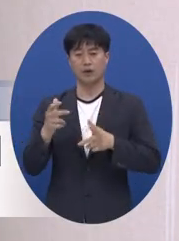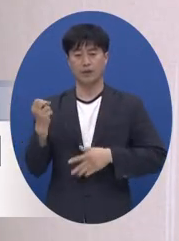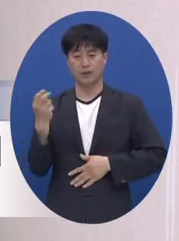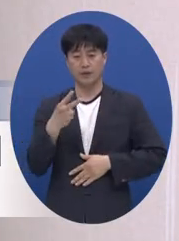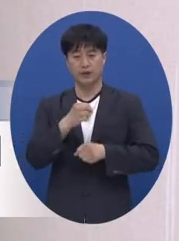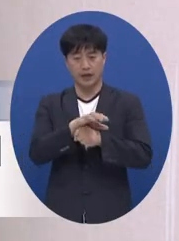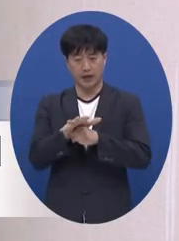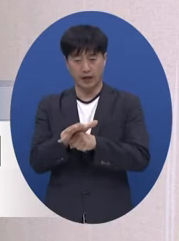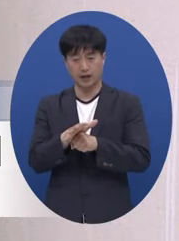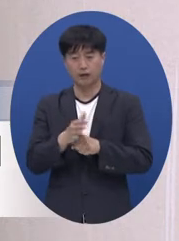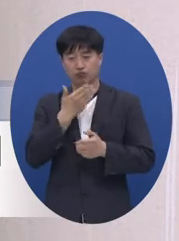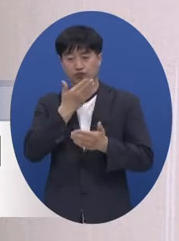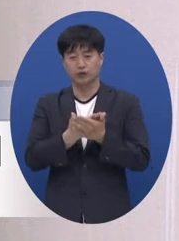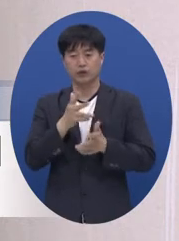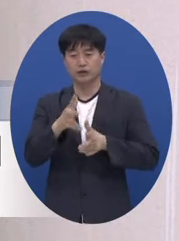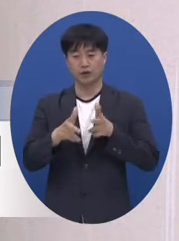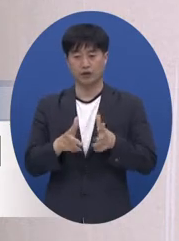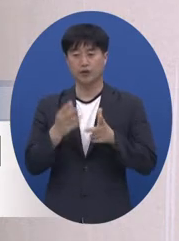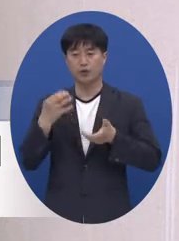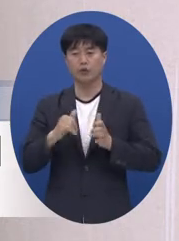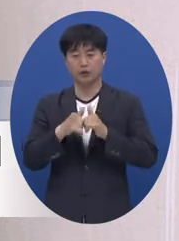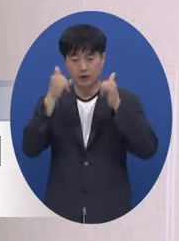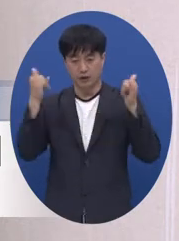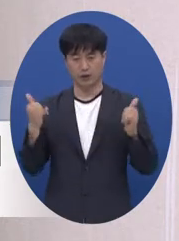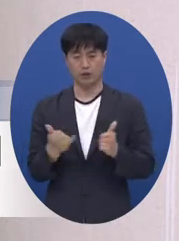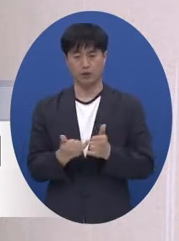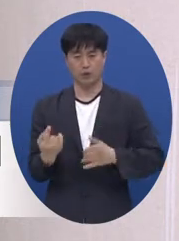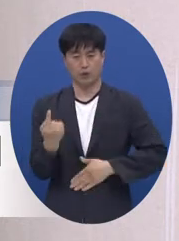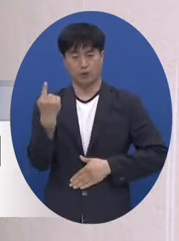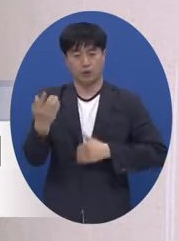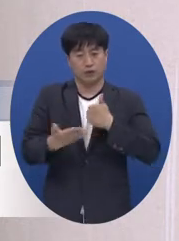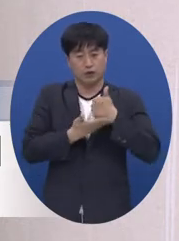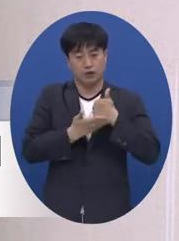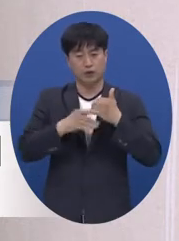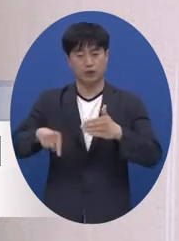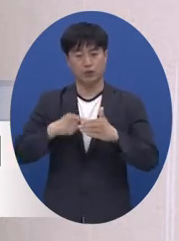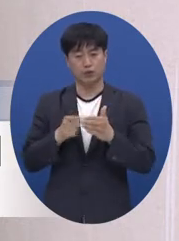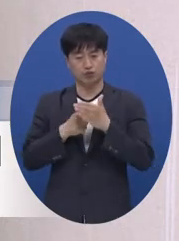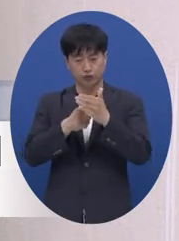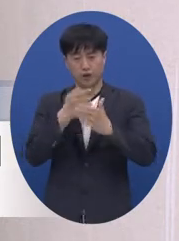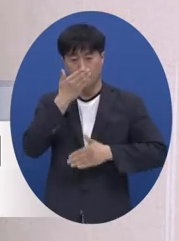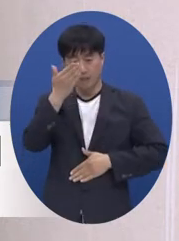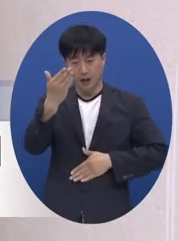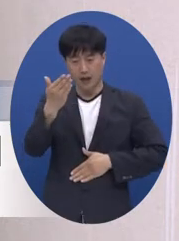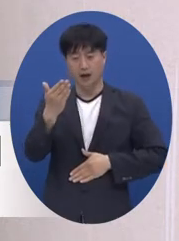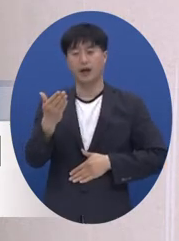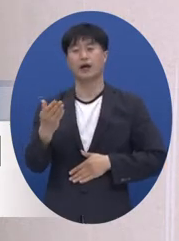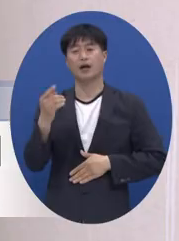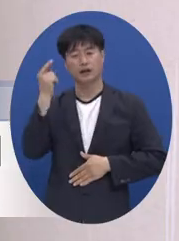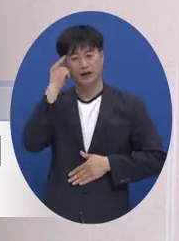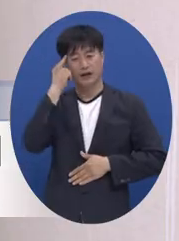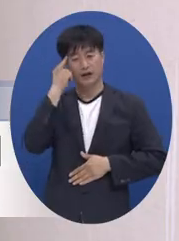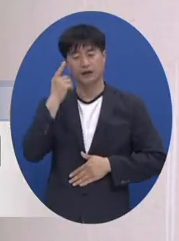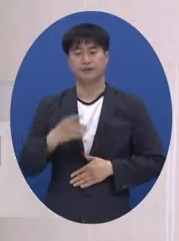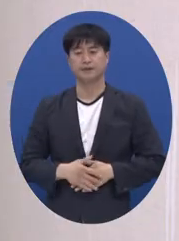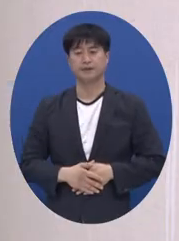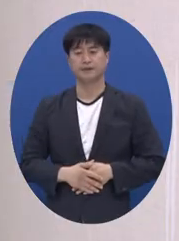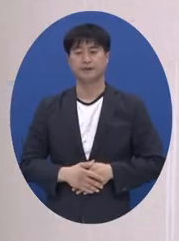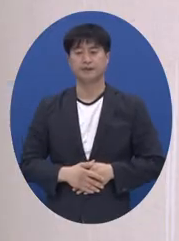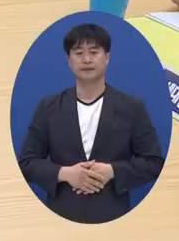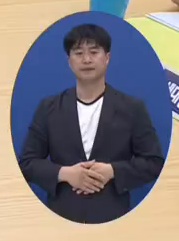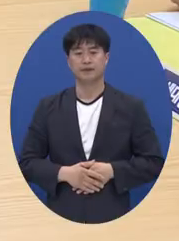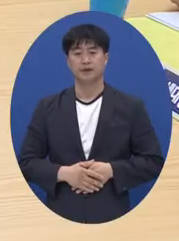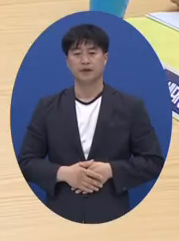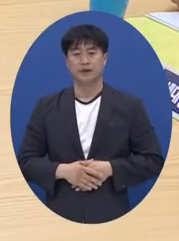공정사업을 비롯한 다양한 역점 사업들이 도민사회의 높은 지지 속에서 추진될 수 있음을 시사한다. 이렇게 풀이해 볼수